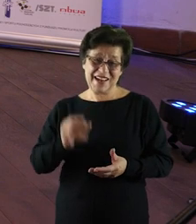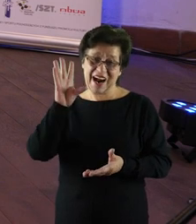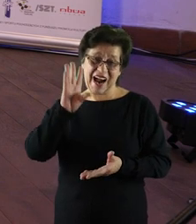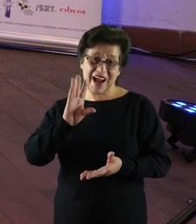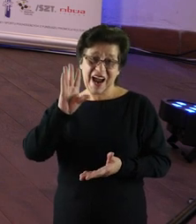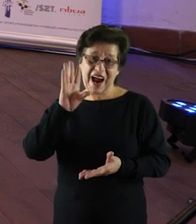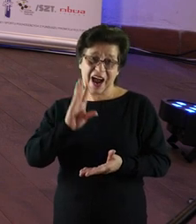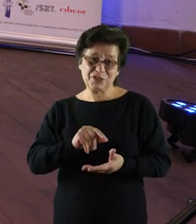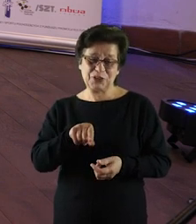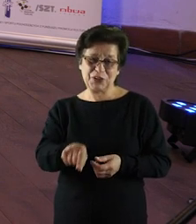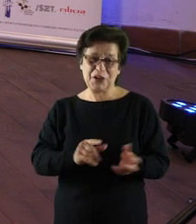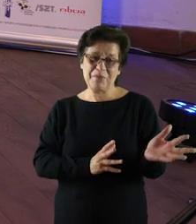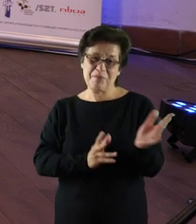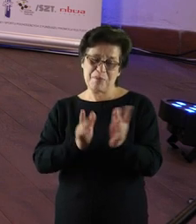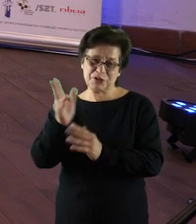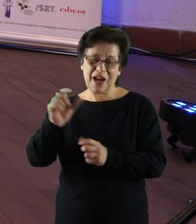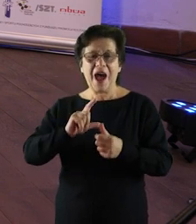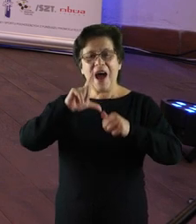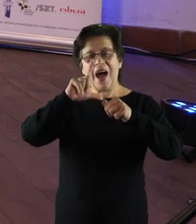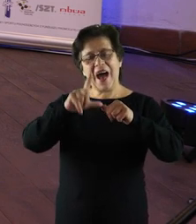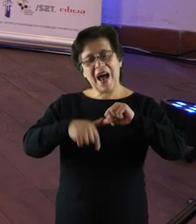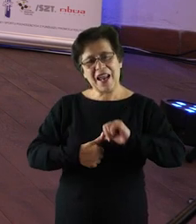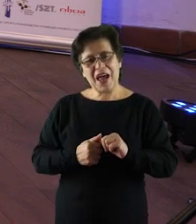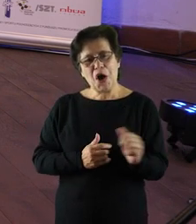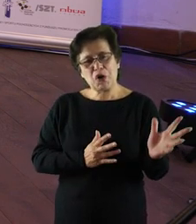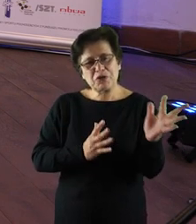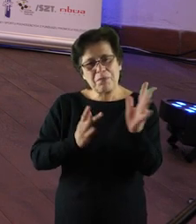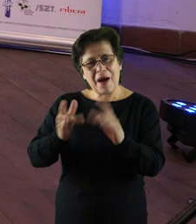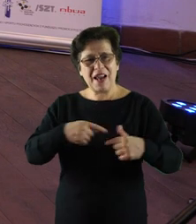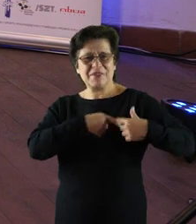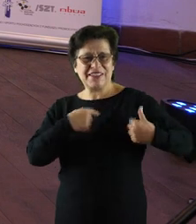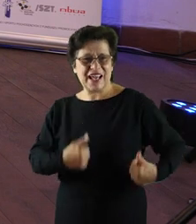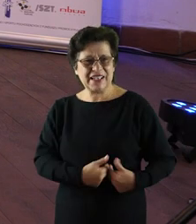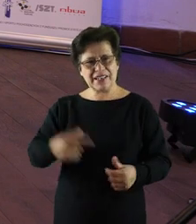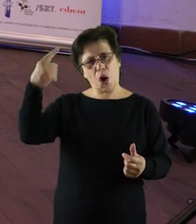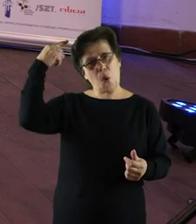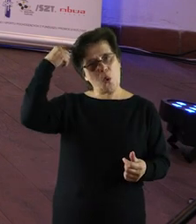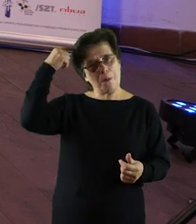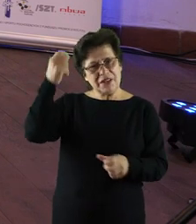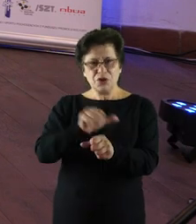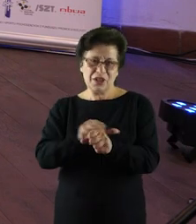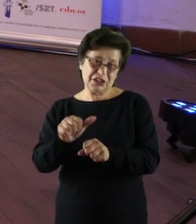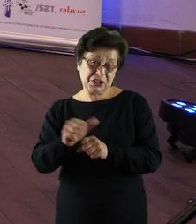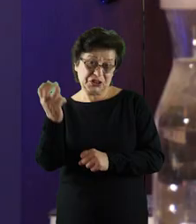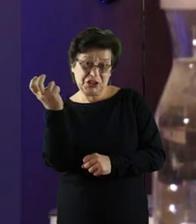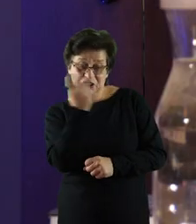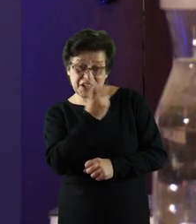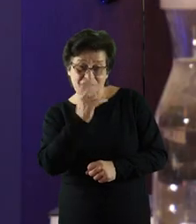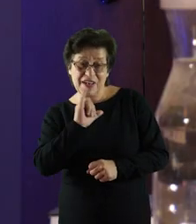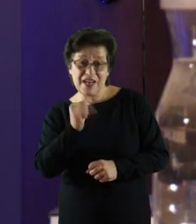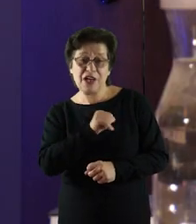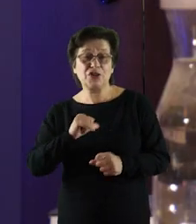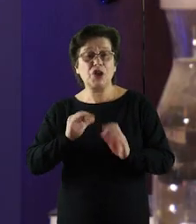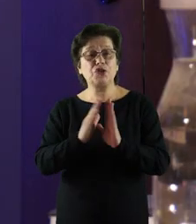książkami rozpalam, bo to chyba dobrze, jak płoną wasze serca, umysły, jak jesteście ciekawi, jak się książka